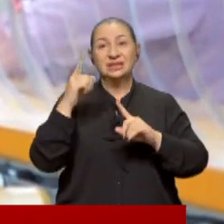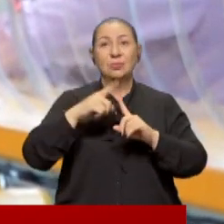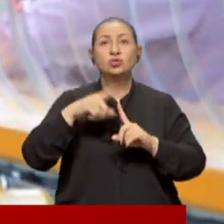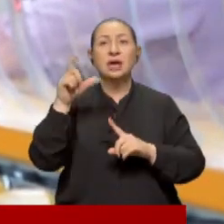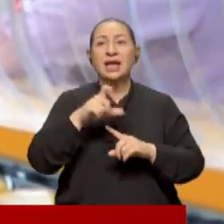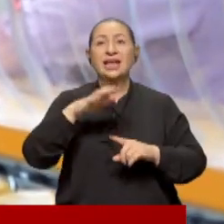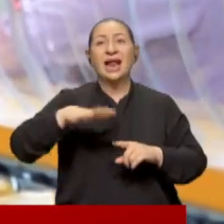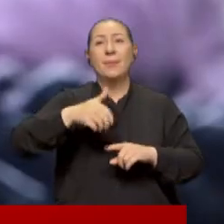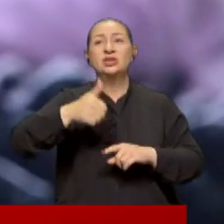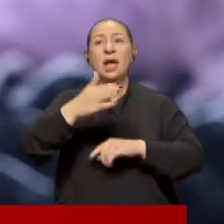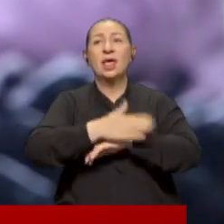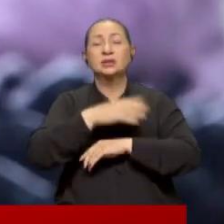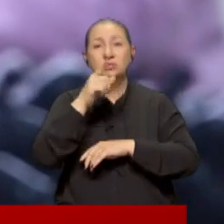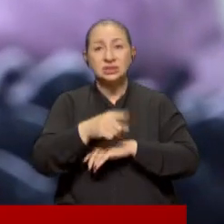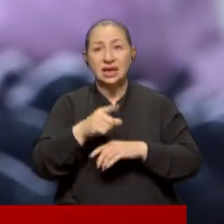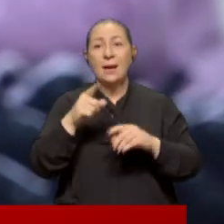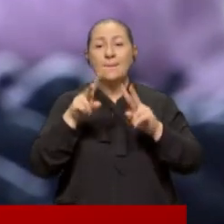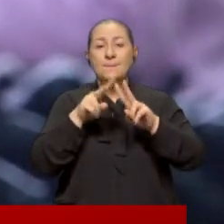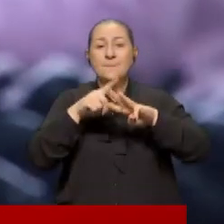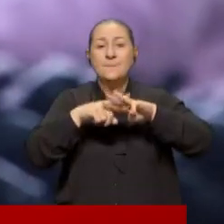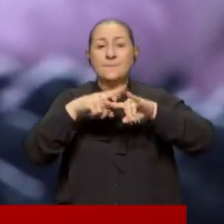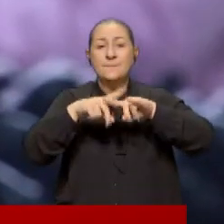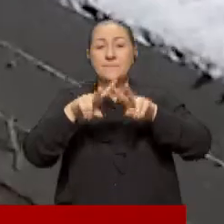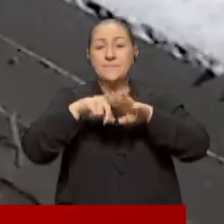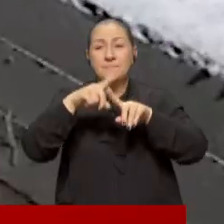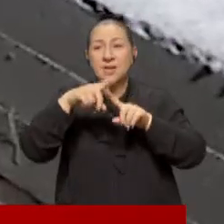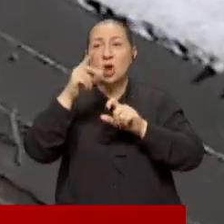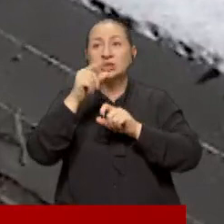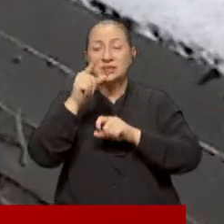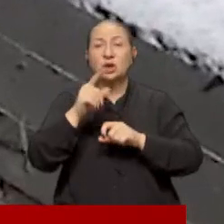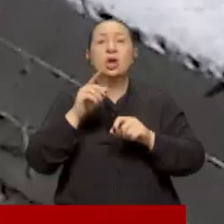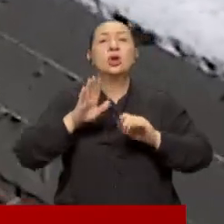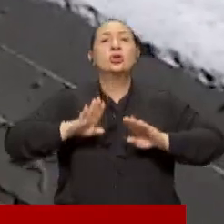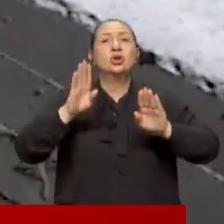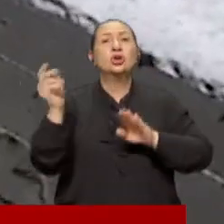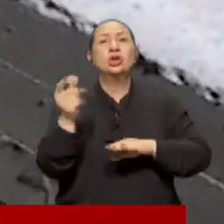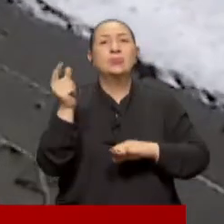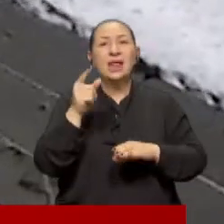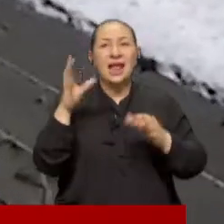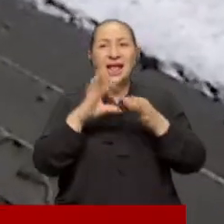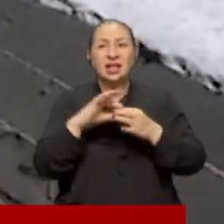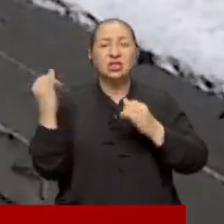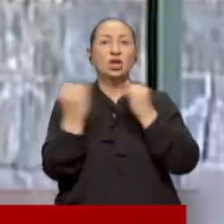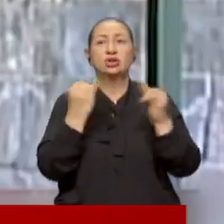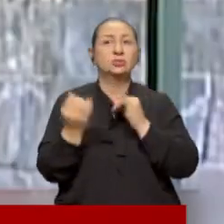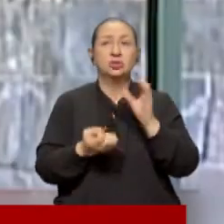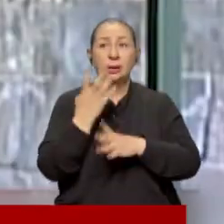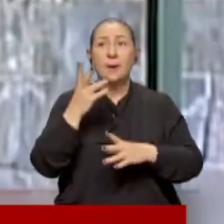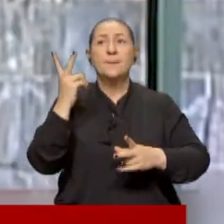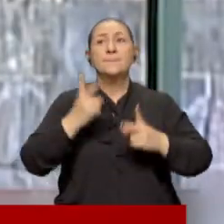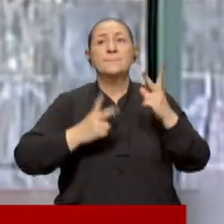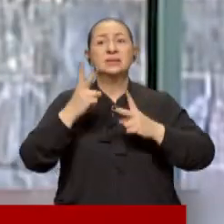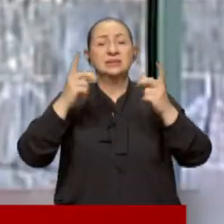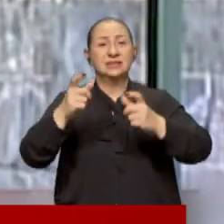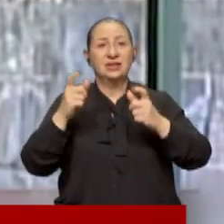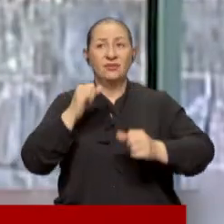AK Parti Genel Başkan Yardımcısı Mehmet Özaseki de göçmenlere ilişkin yaptığı bu açıklamayla tartışma yaratmıştı. Bazı